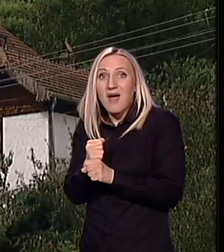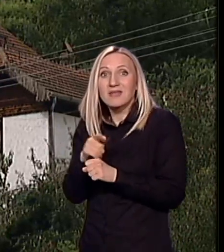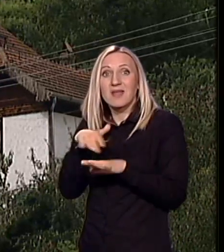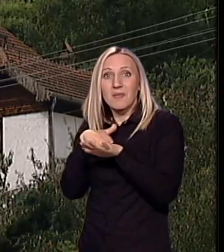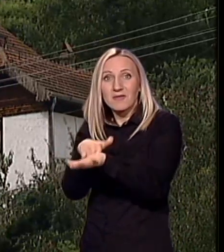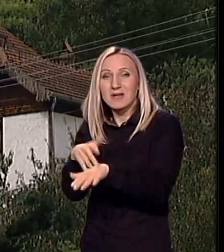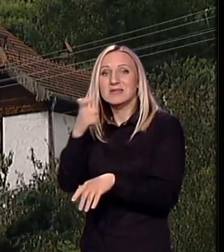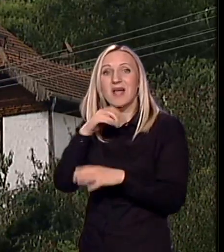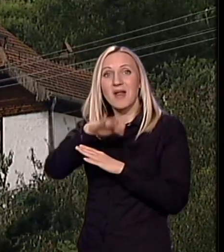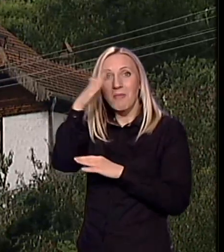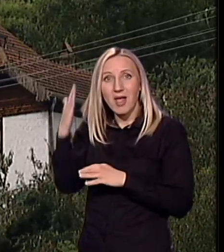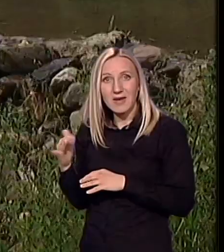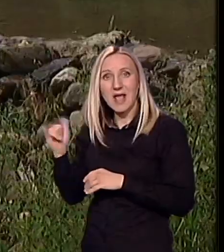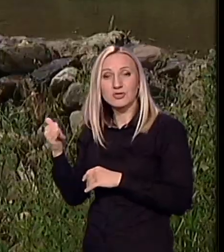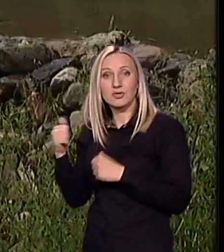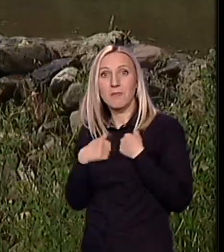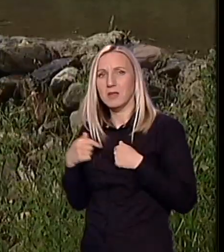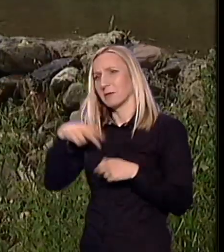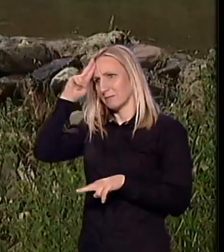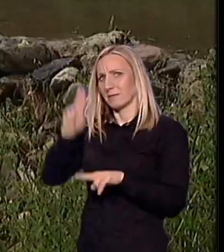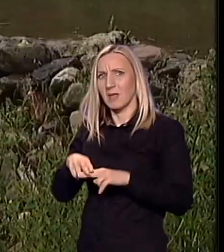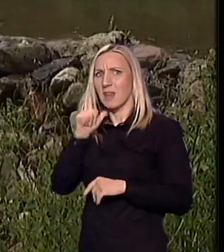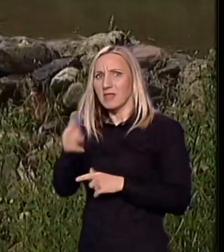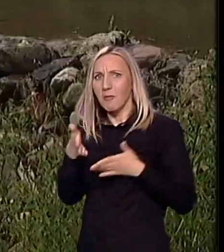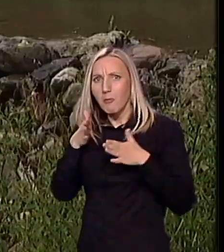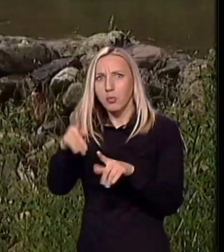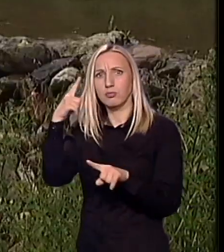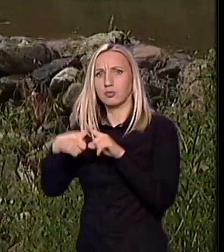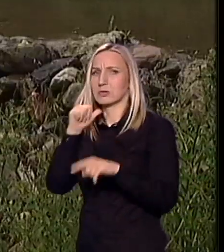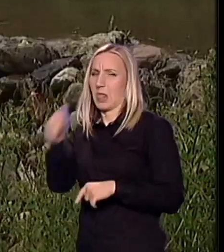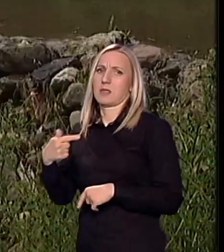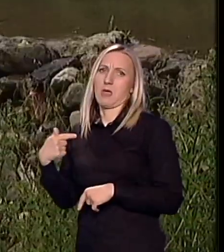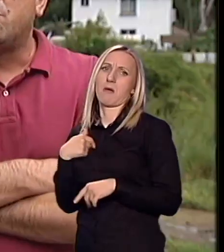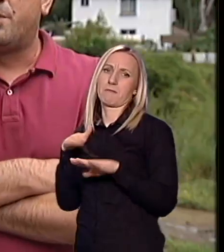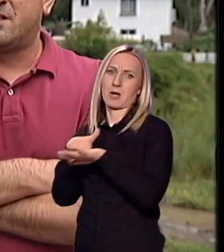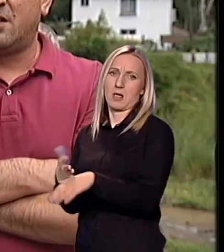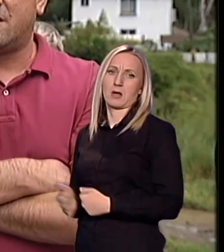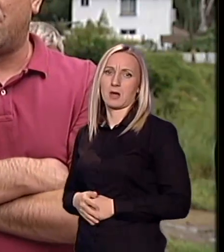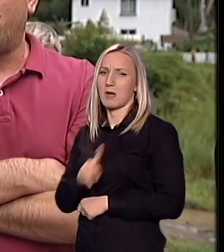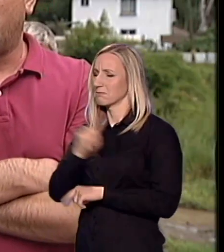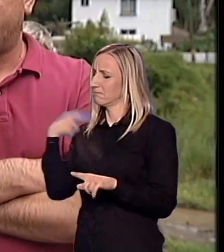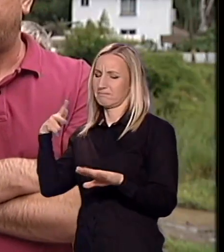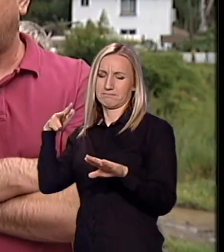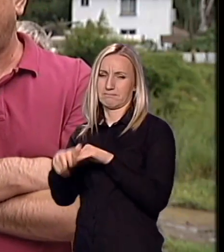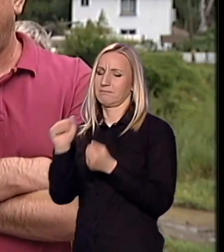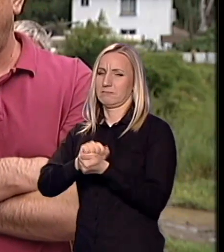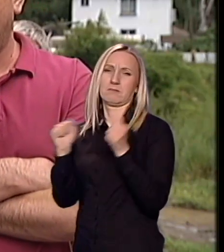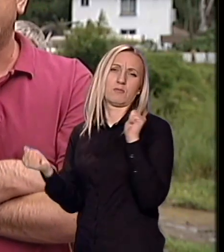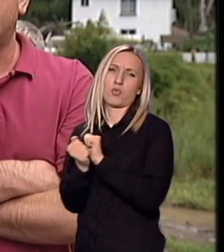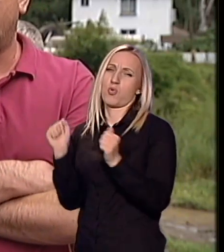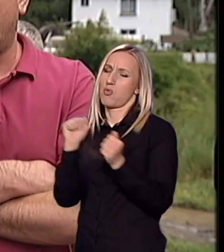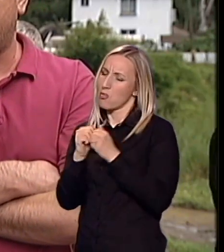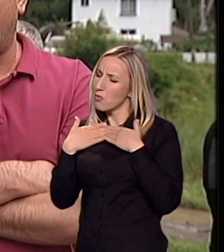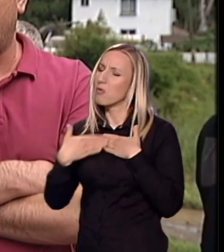Jašaničke banje itd., mi smo sada odlučni ne da ne damo put, nego ne damo našu reku. Mi nećemo prestati da se borimo,